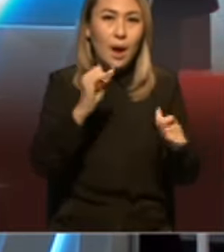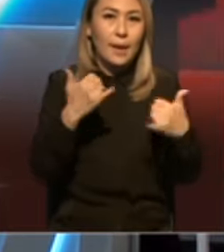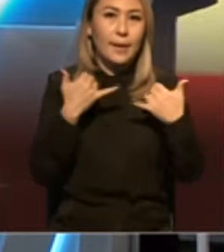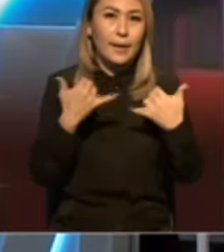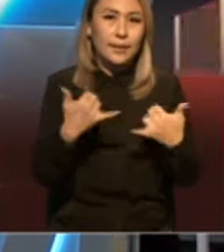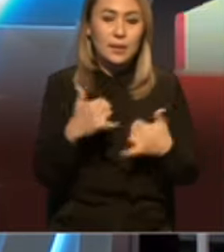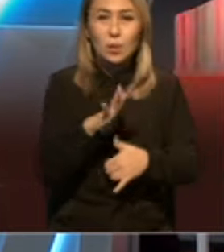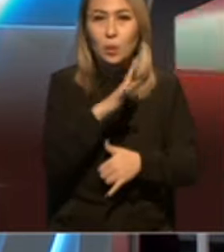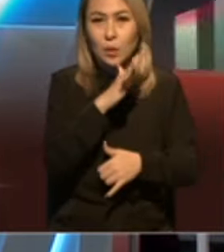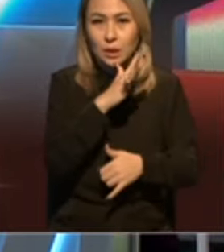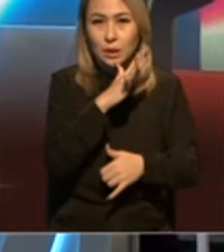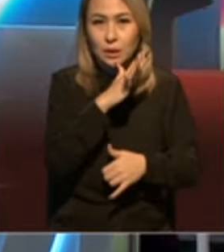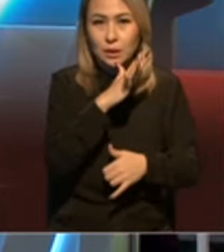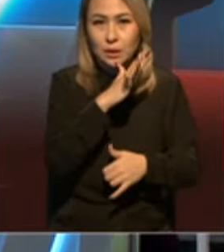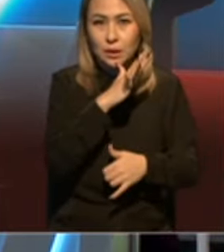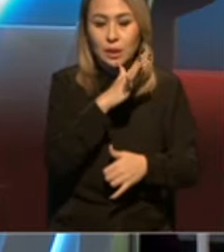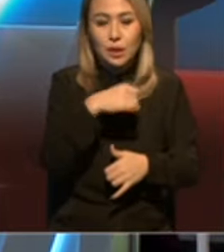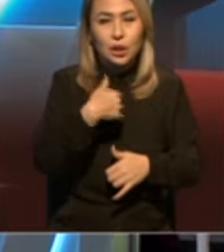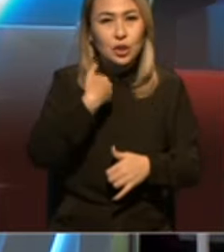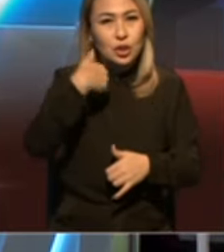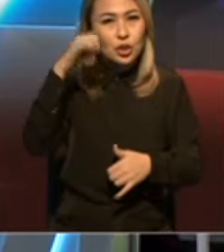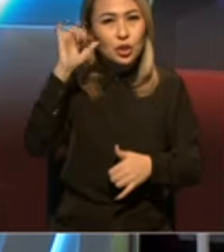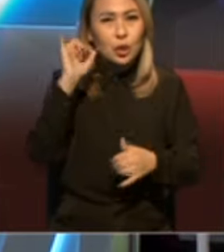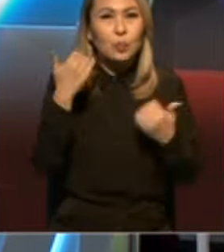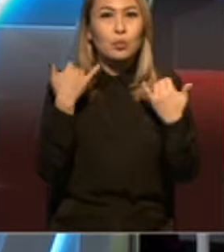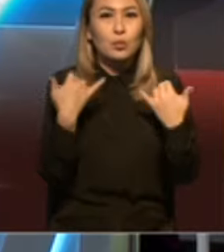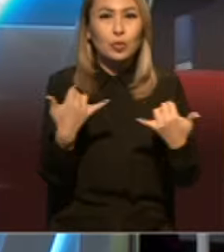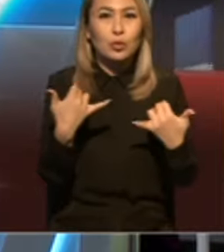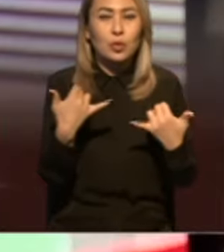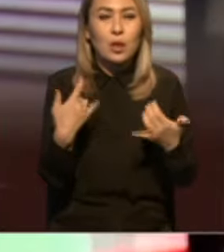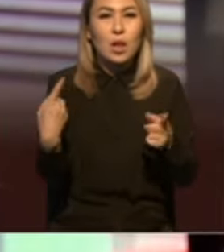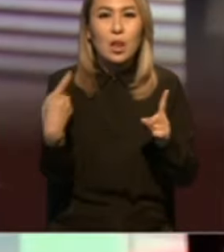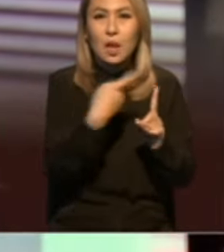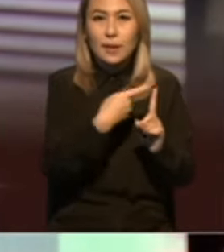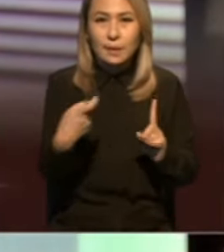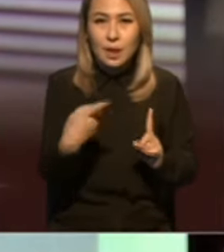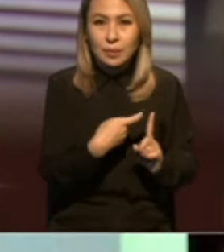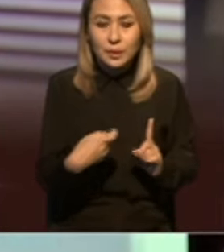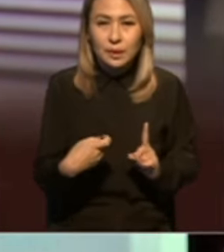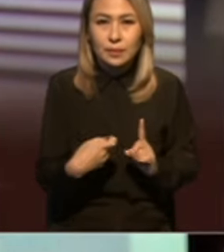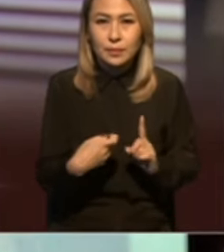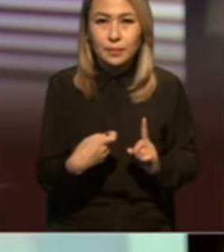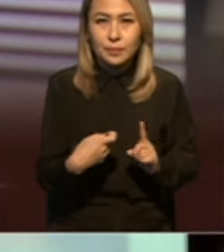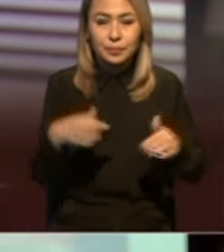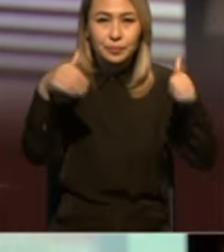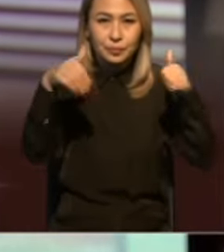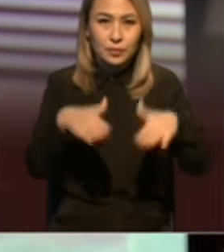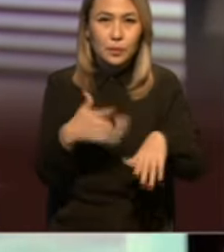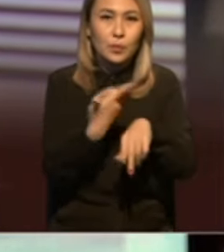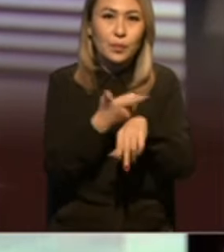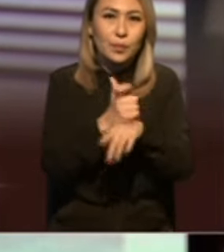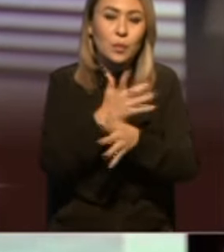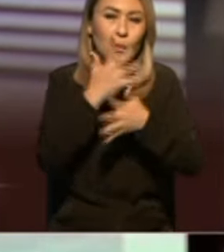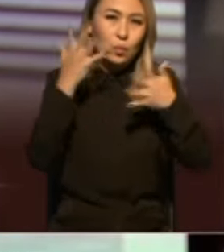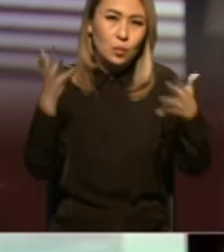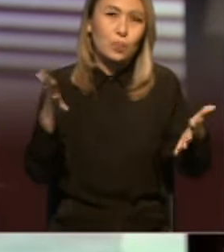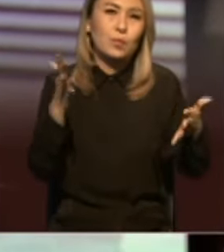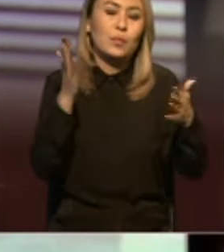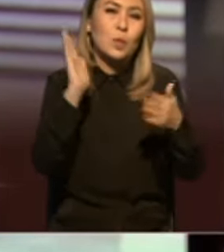келсек, кешегі бүгінгі латын әліпбиінің қабылдануы өте үлкен оқиға деп